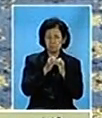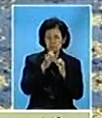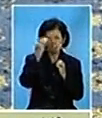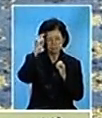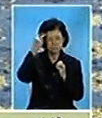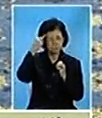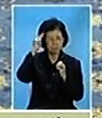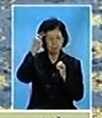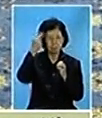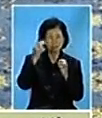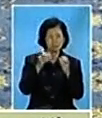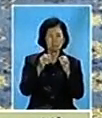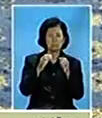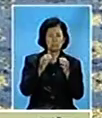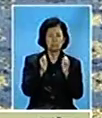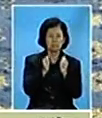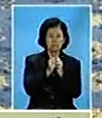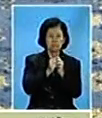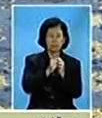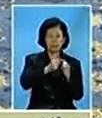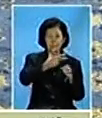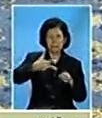กับภาษาที่ใช้